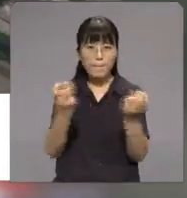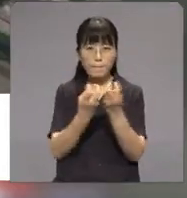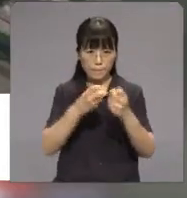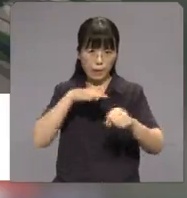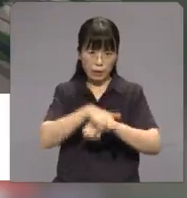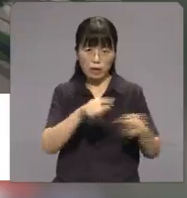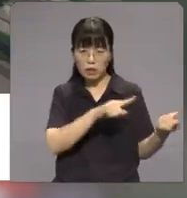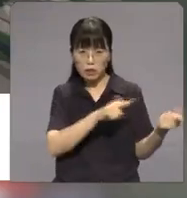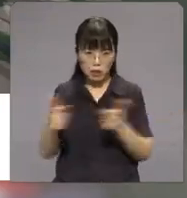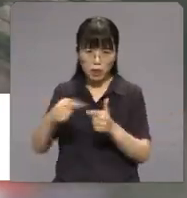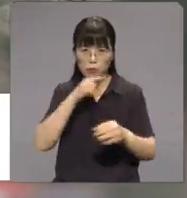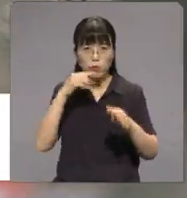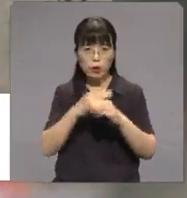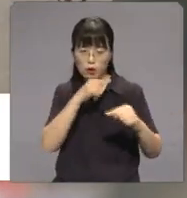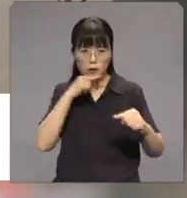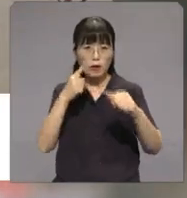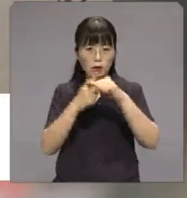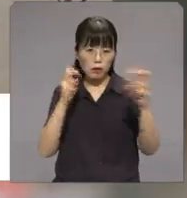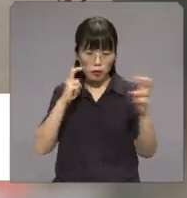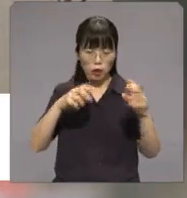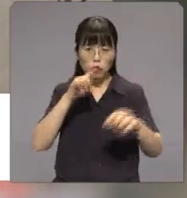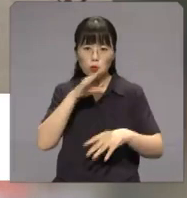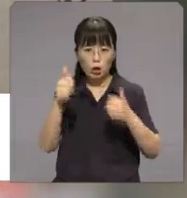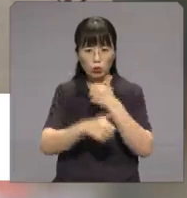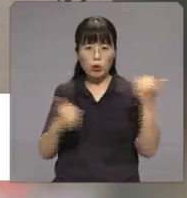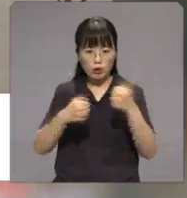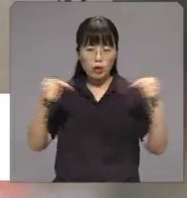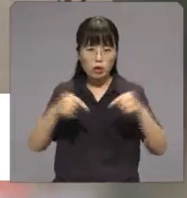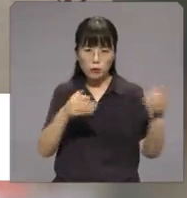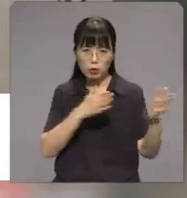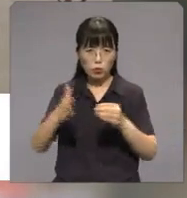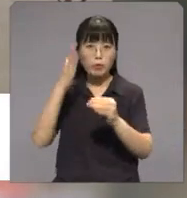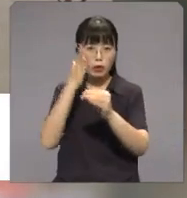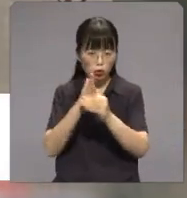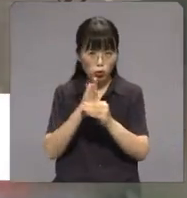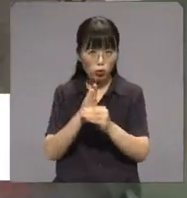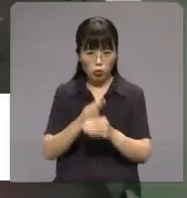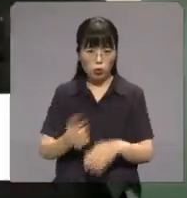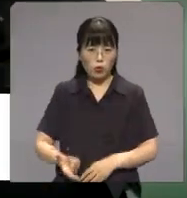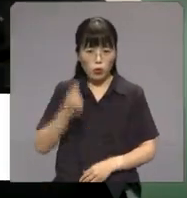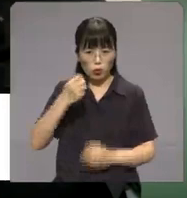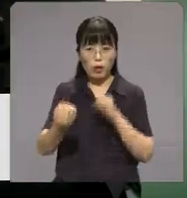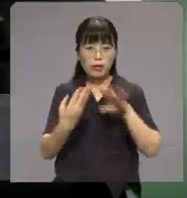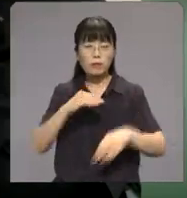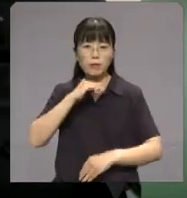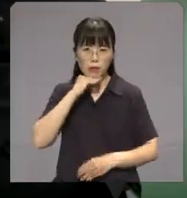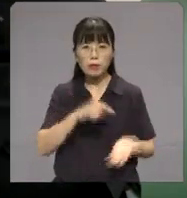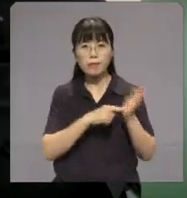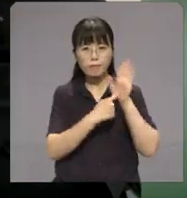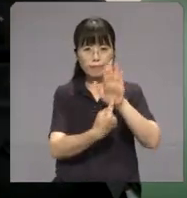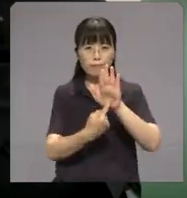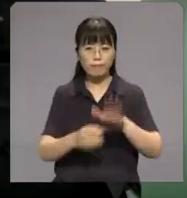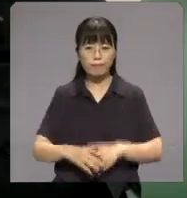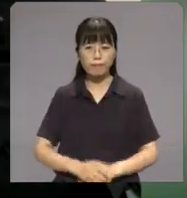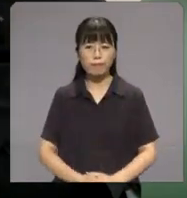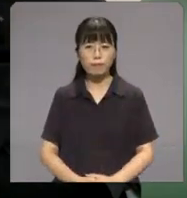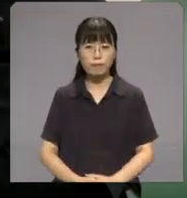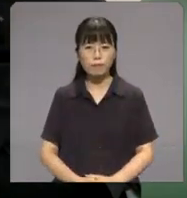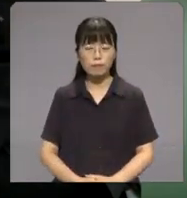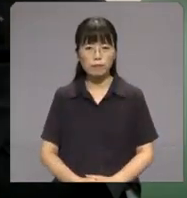등에 대해 북한 적십자회 중앙위원회와 협의할 준비가 되어 있으며 조속한 홍을 기대한 고 붙습니다